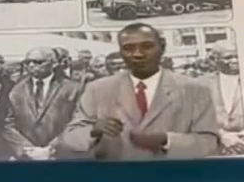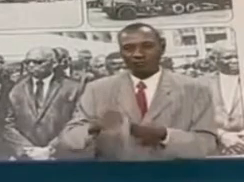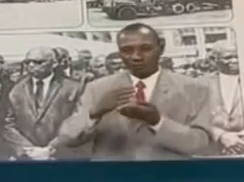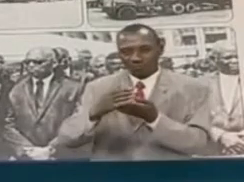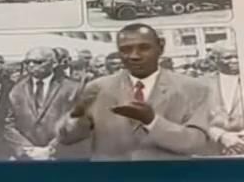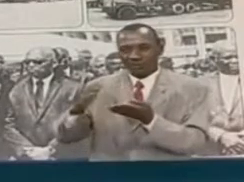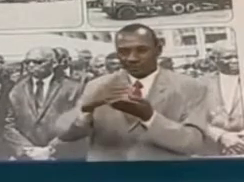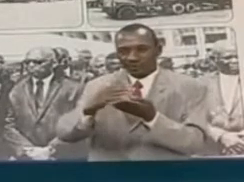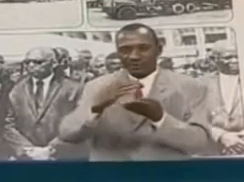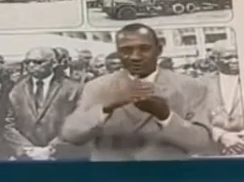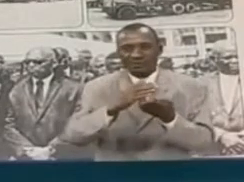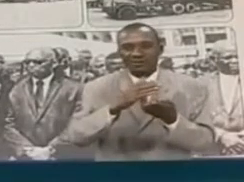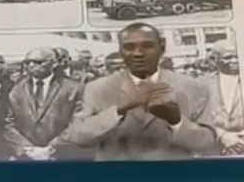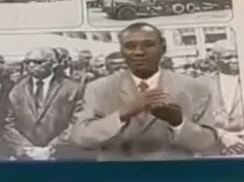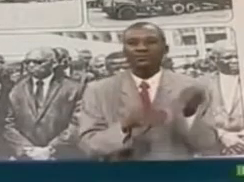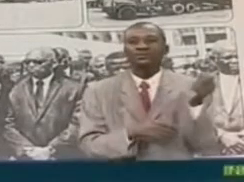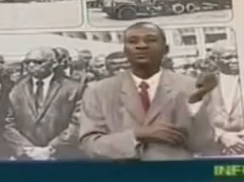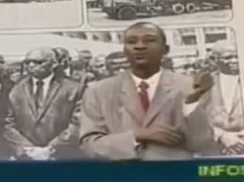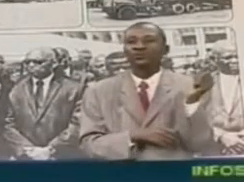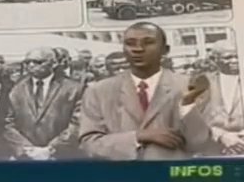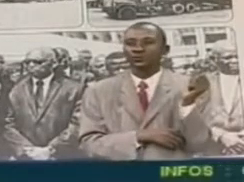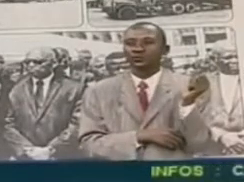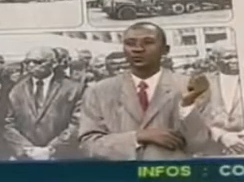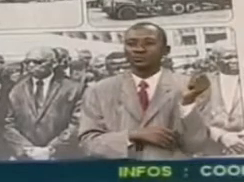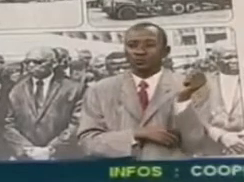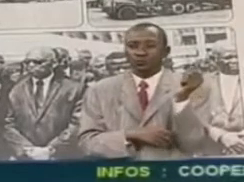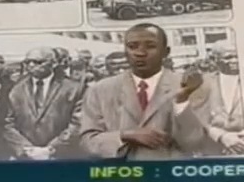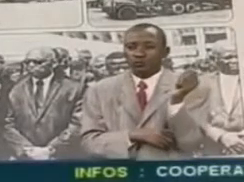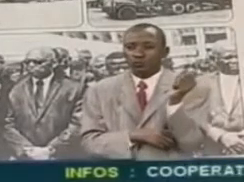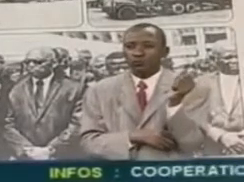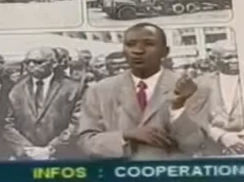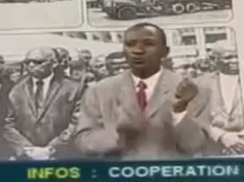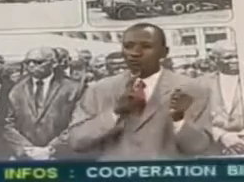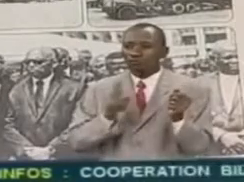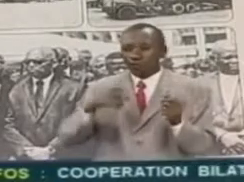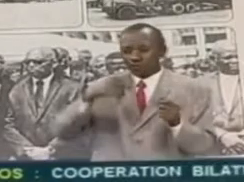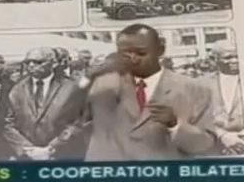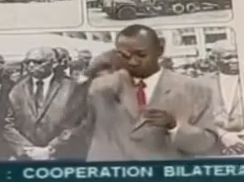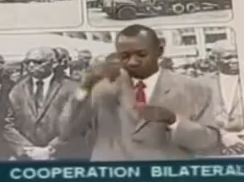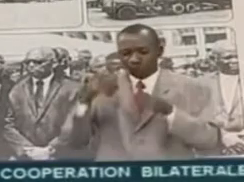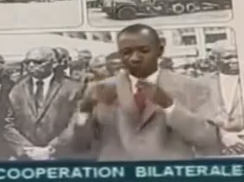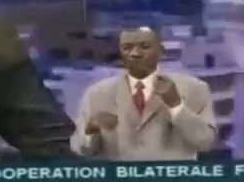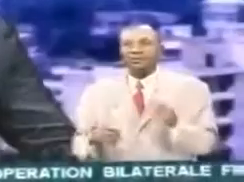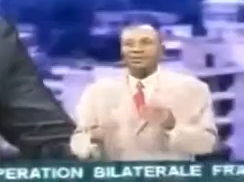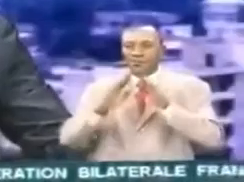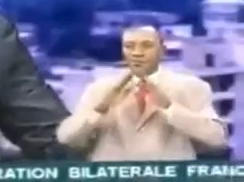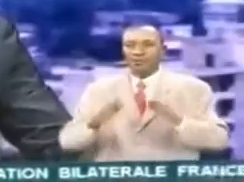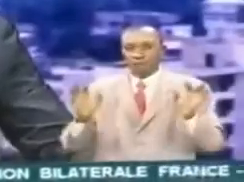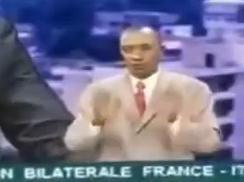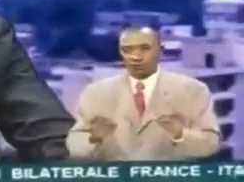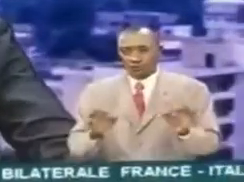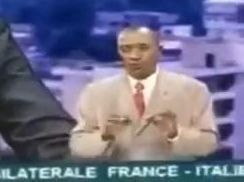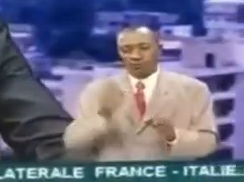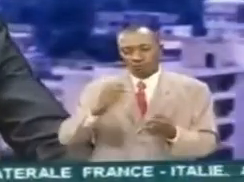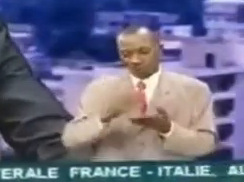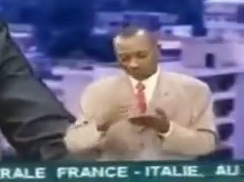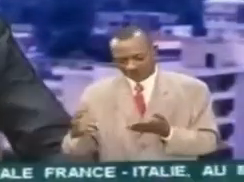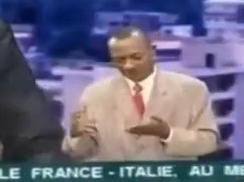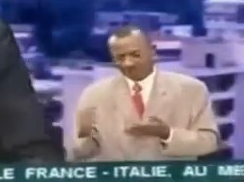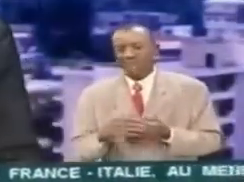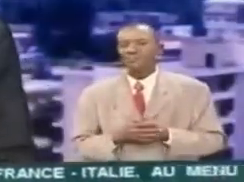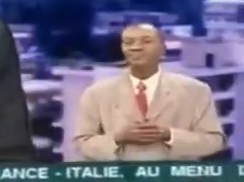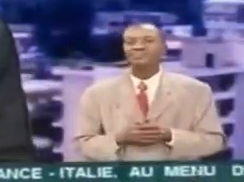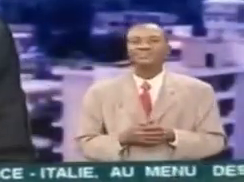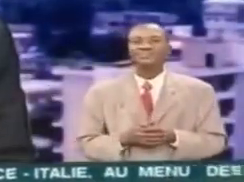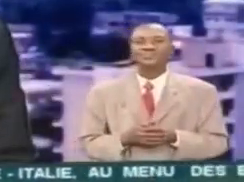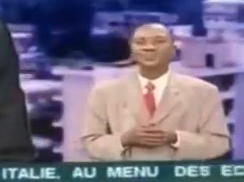rappeler par ailleurs que ce geste étant symbolique, il peut y remplacer les illustres disparus. D'autres titres avec